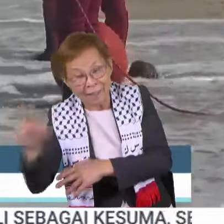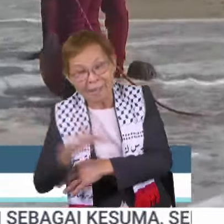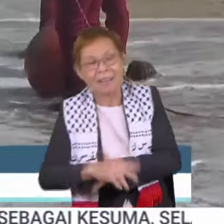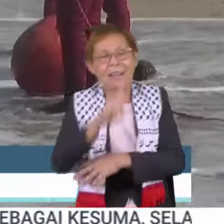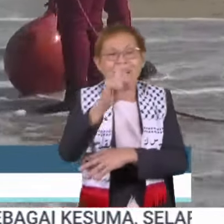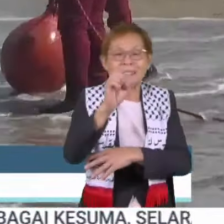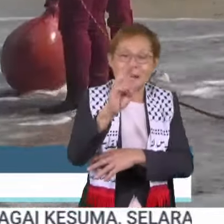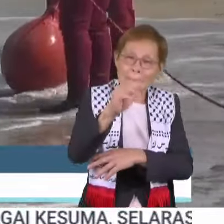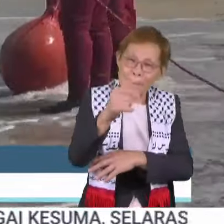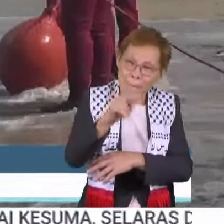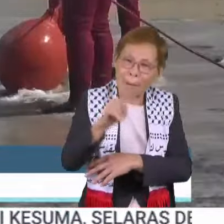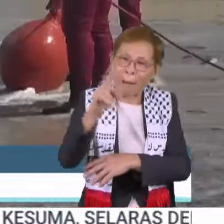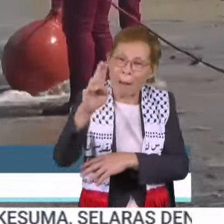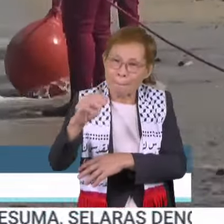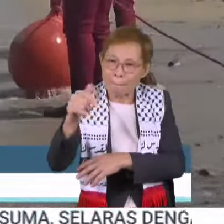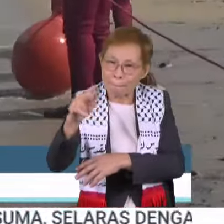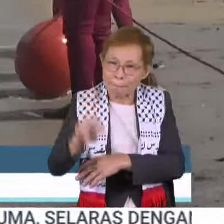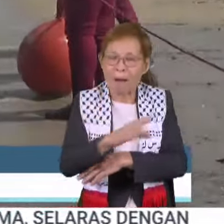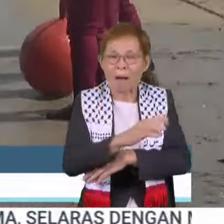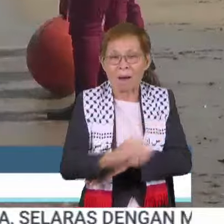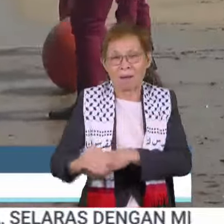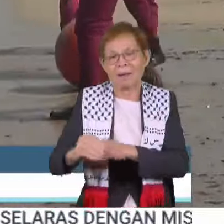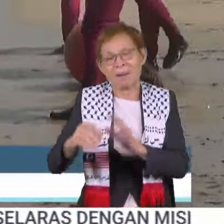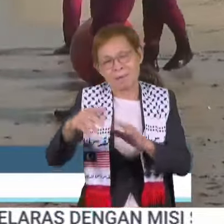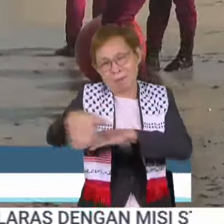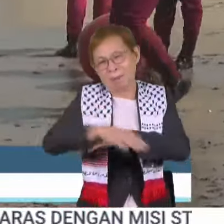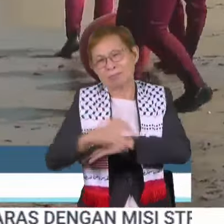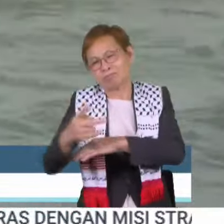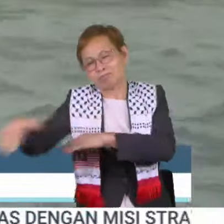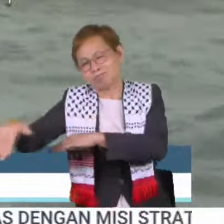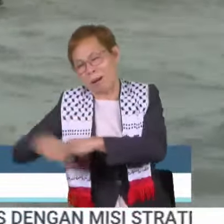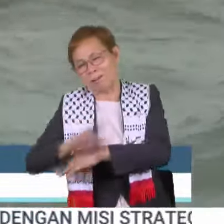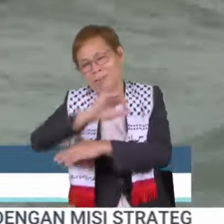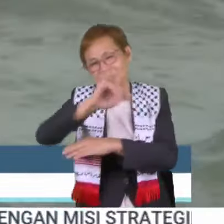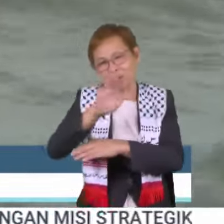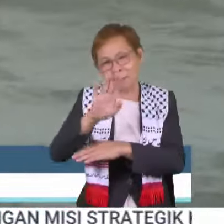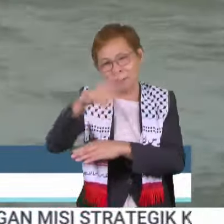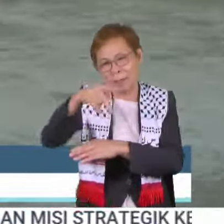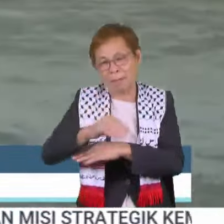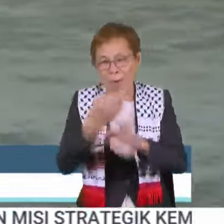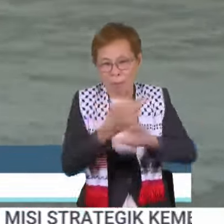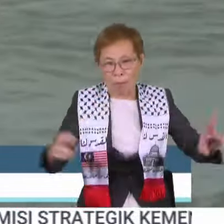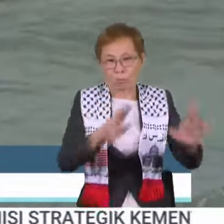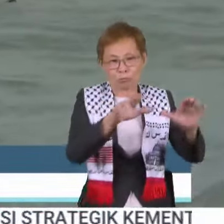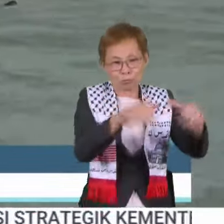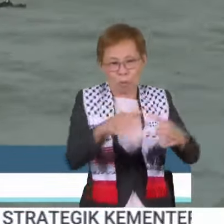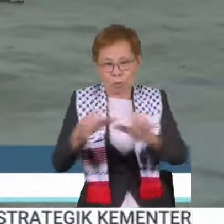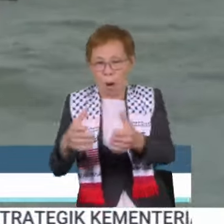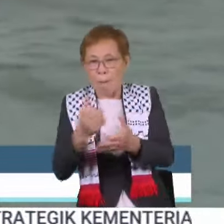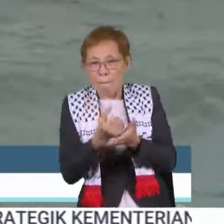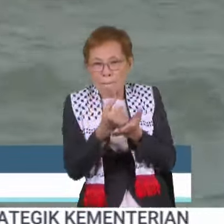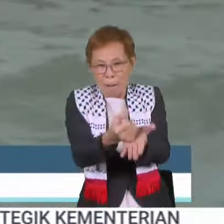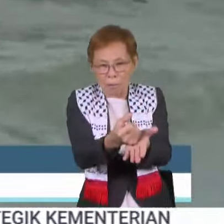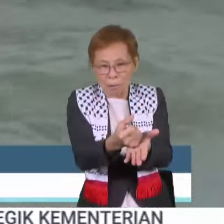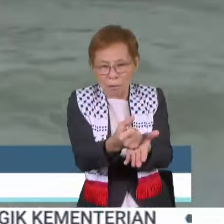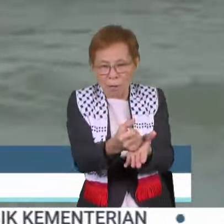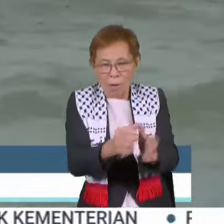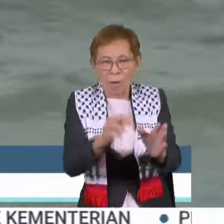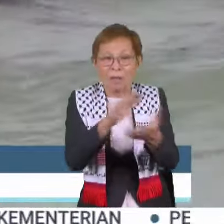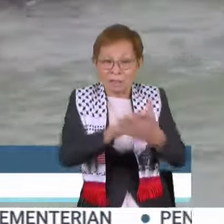kemaman Pantai Teluk kalong dan pantai penunjuk kijal jbpm menyediakan dua pasuk bantuan Swift water and